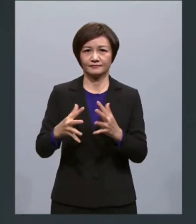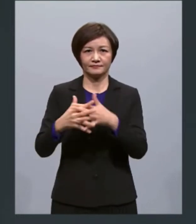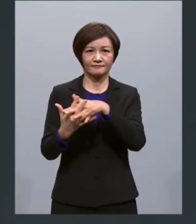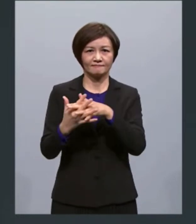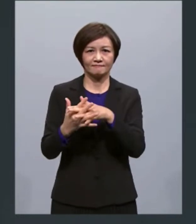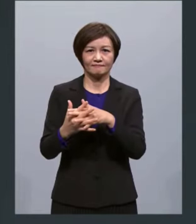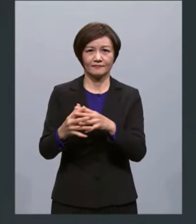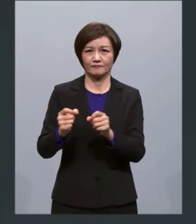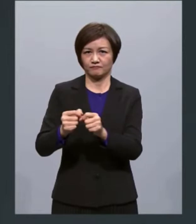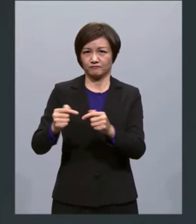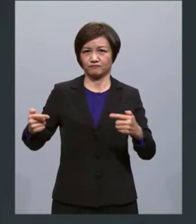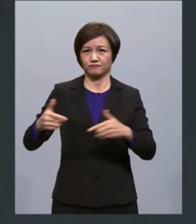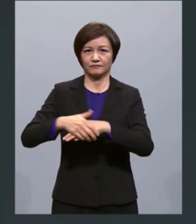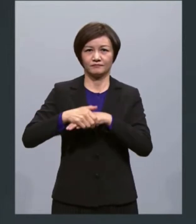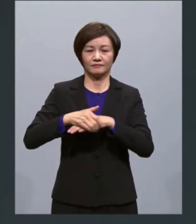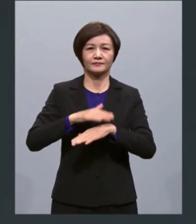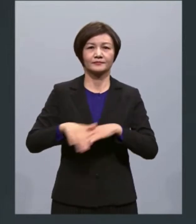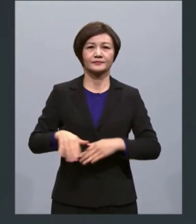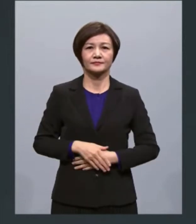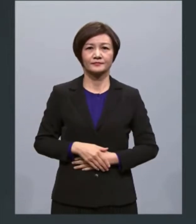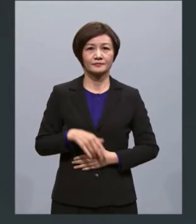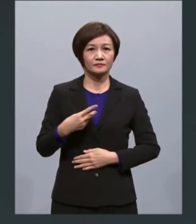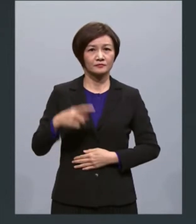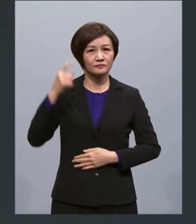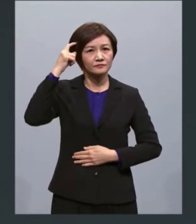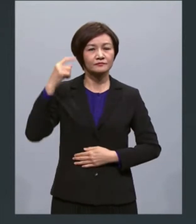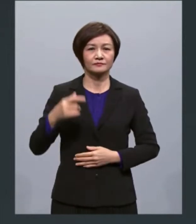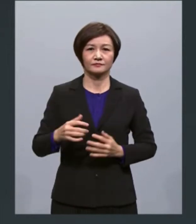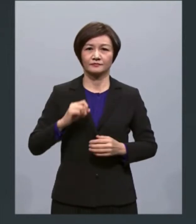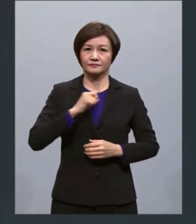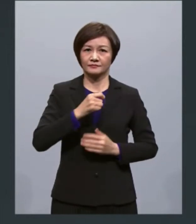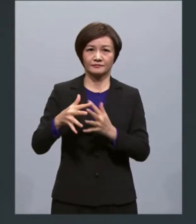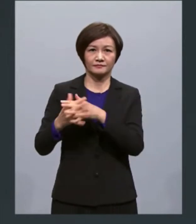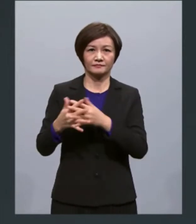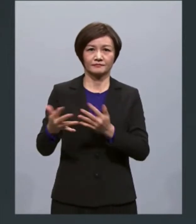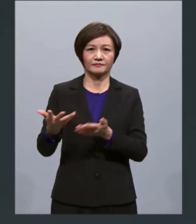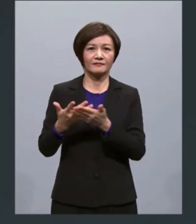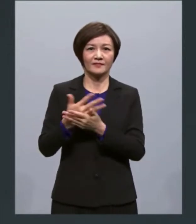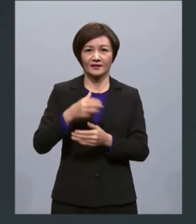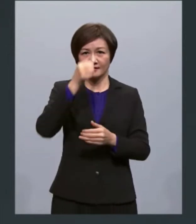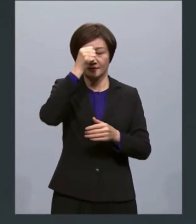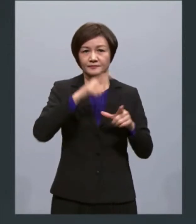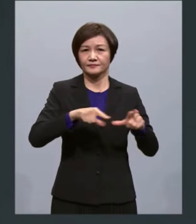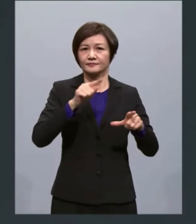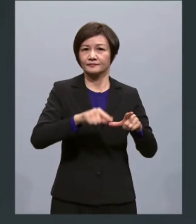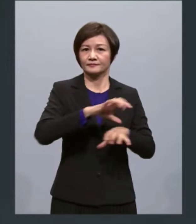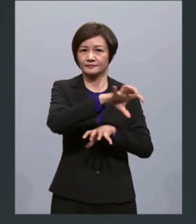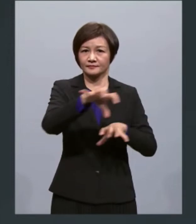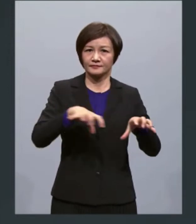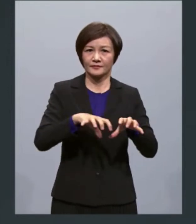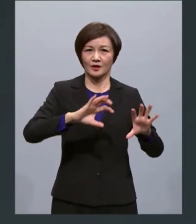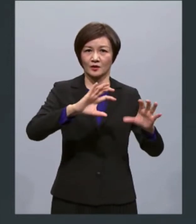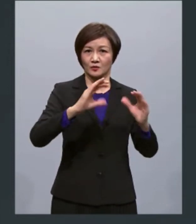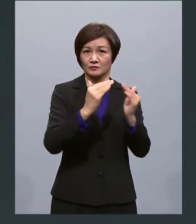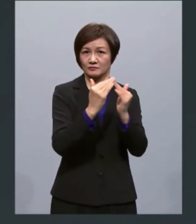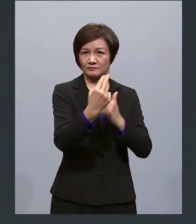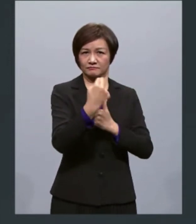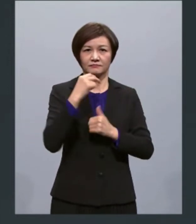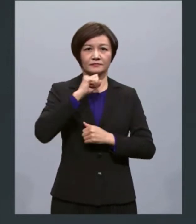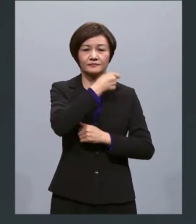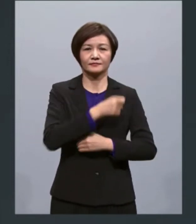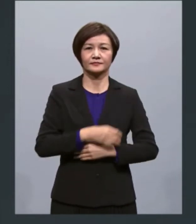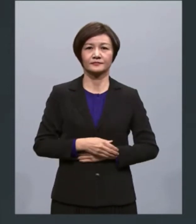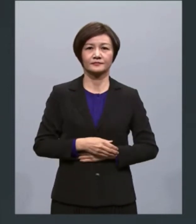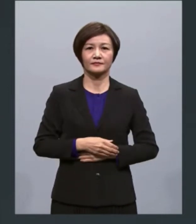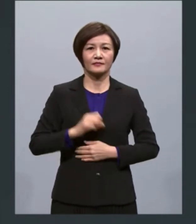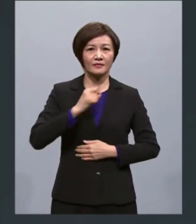国深化关系，同时我认为美台交流有助于让印太地区的国家看见台湾，这也有